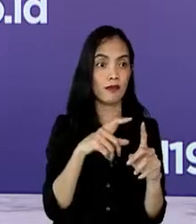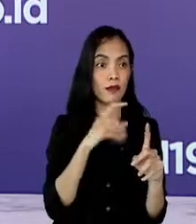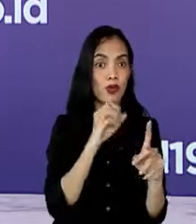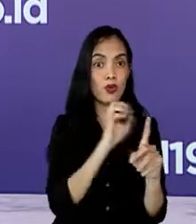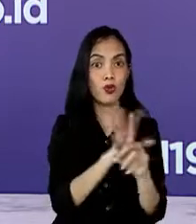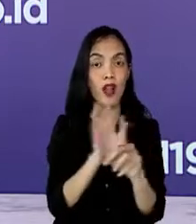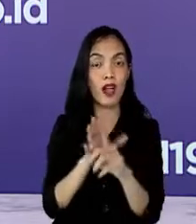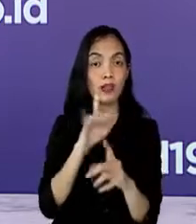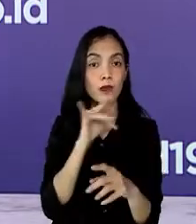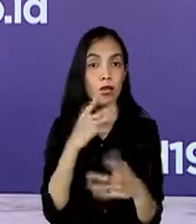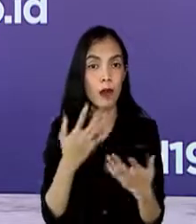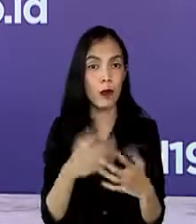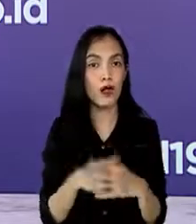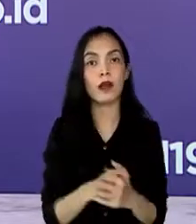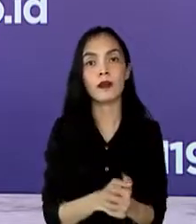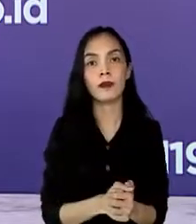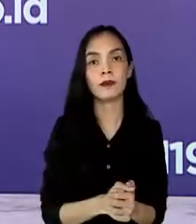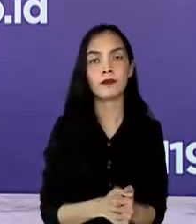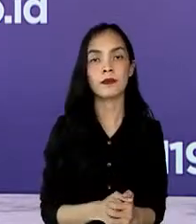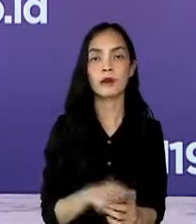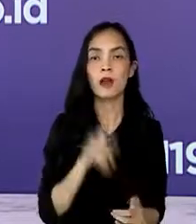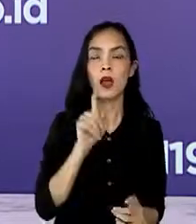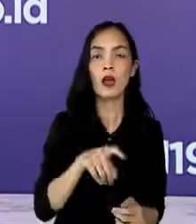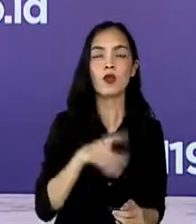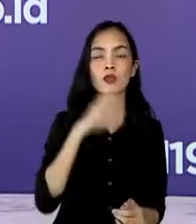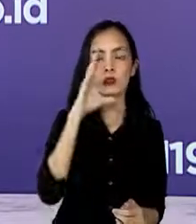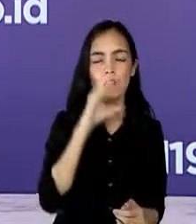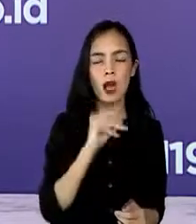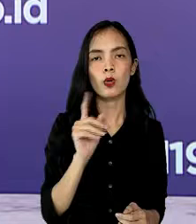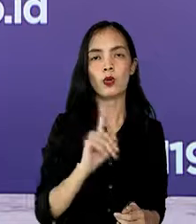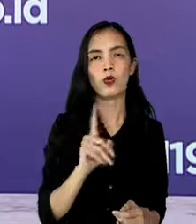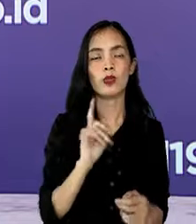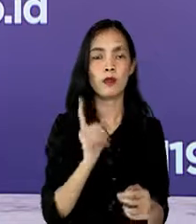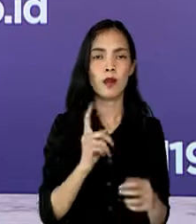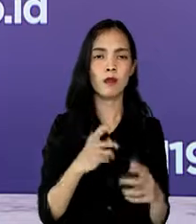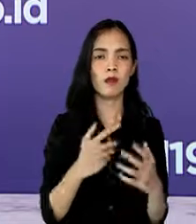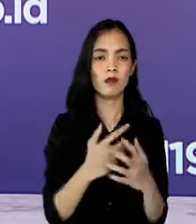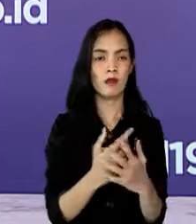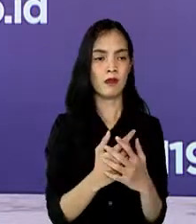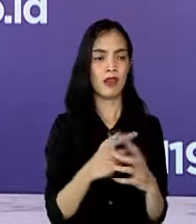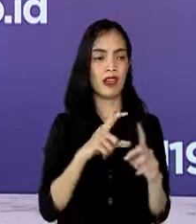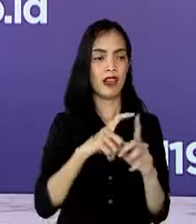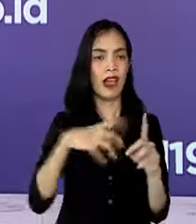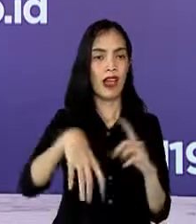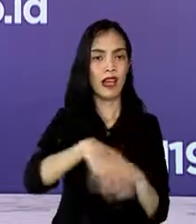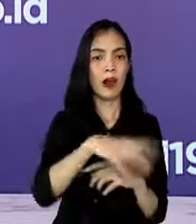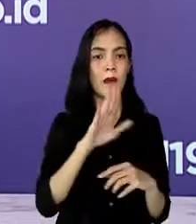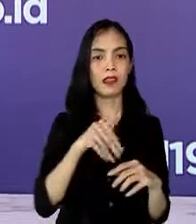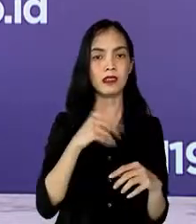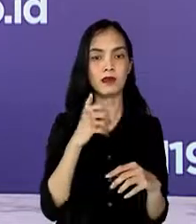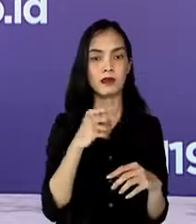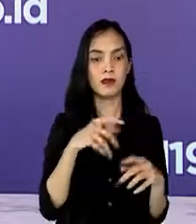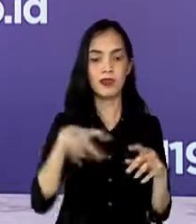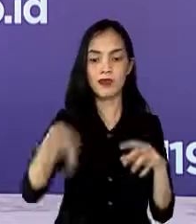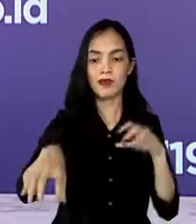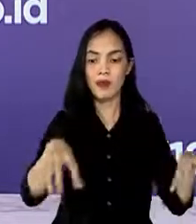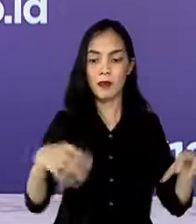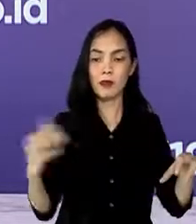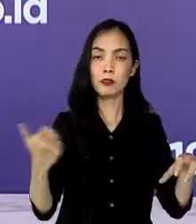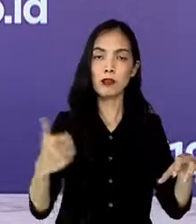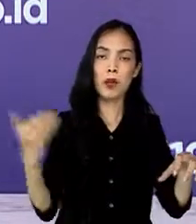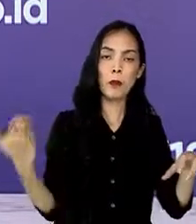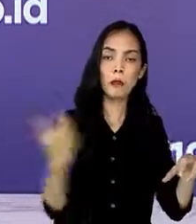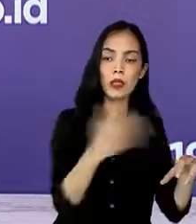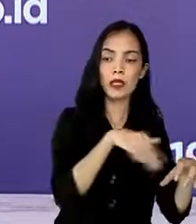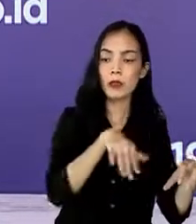penyangga maupun nasional perlu ditekankan bahwa karena mobilitas antar daerah masih terjadi dan Untuk itu